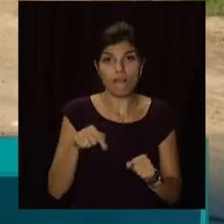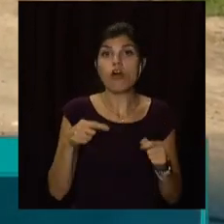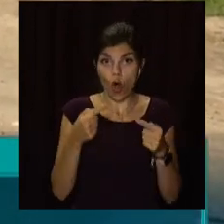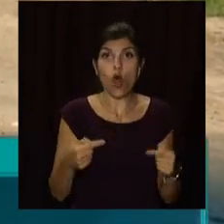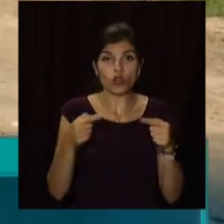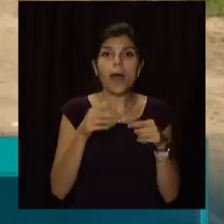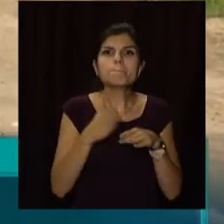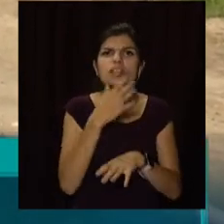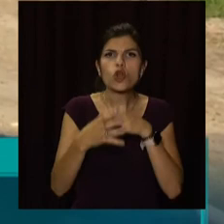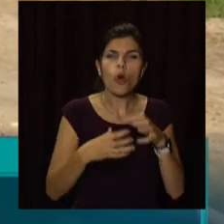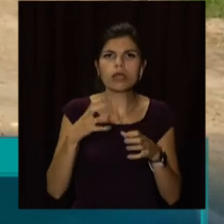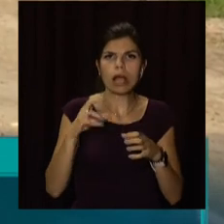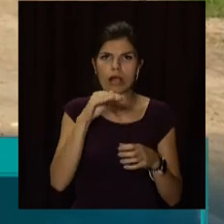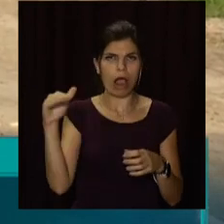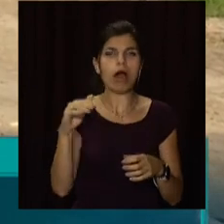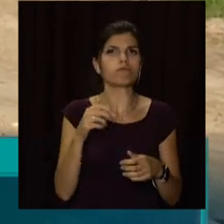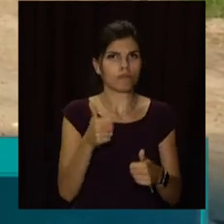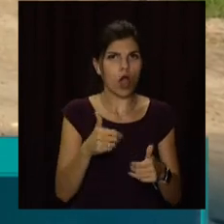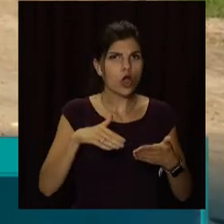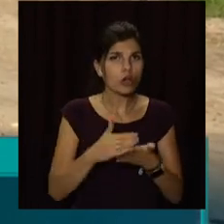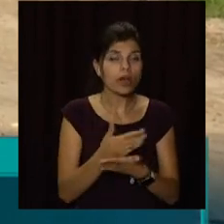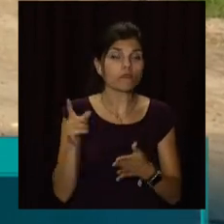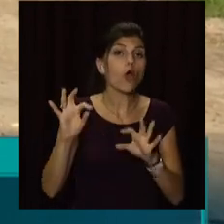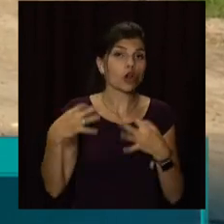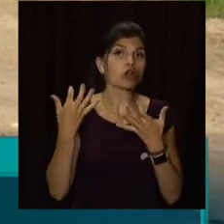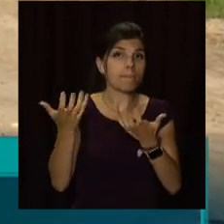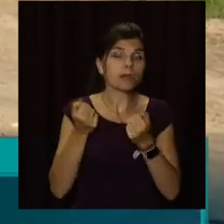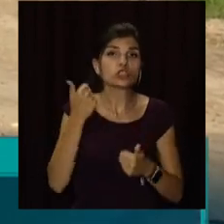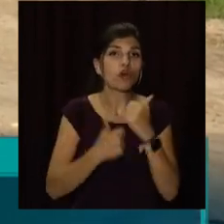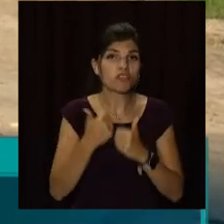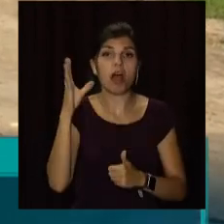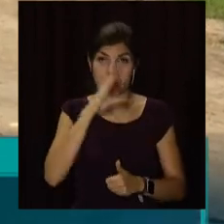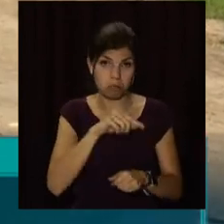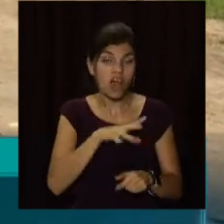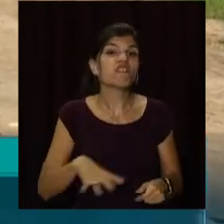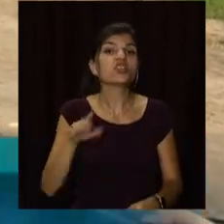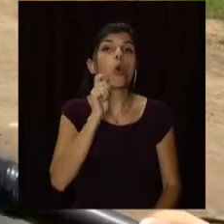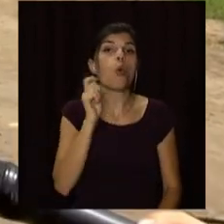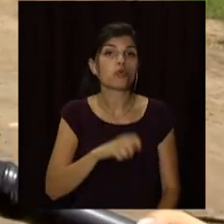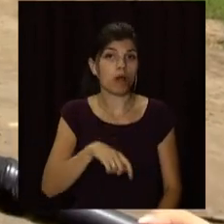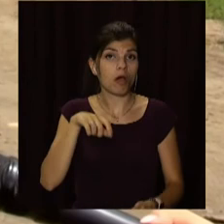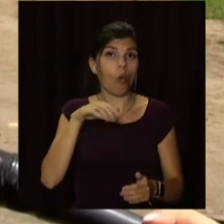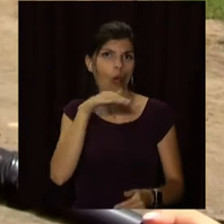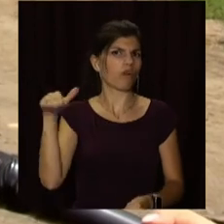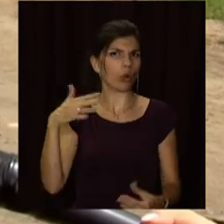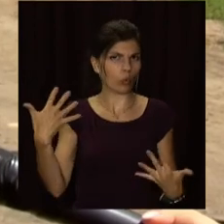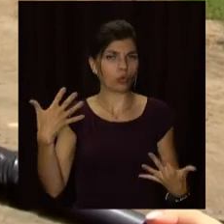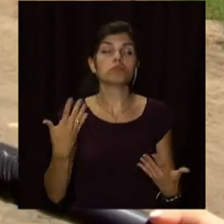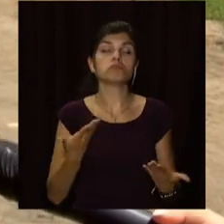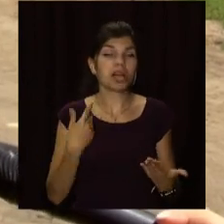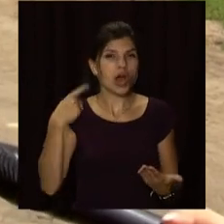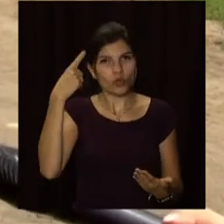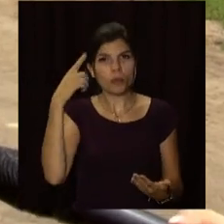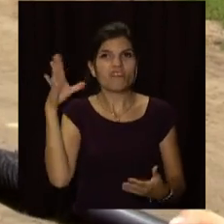відповідають міжнародному класу. Вони дозволять приймати соревнування всеукраїнському уровня. Я думаю, что